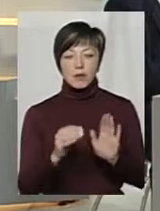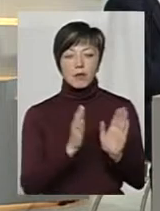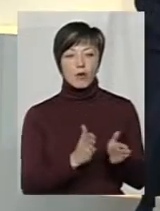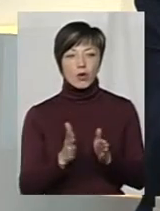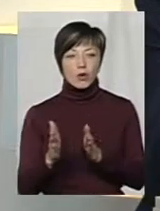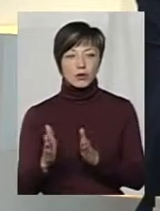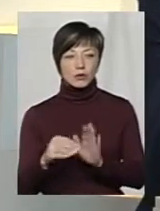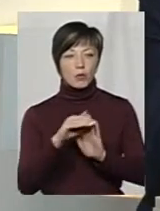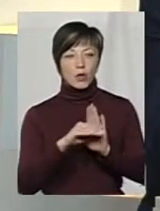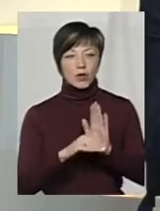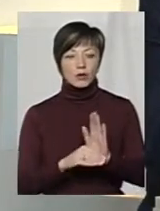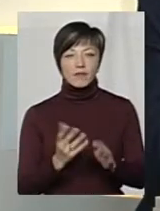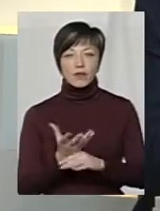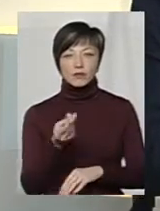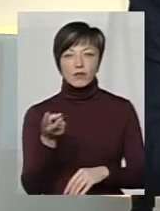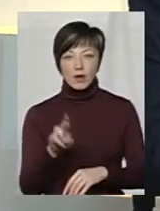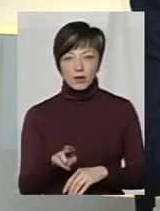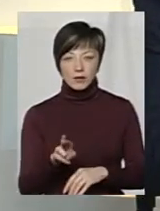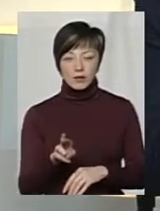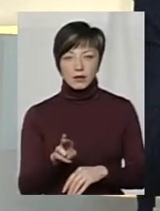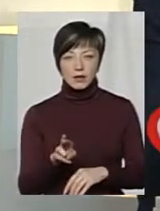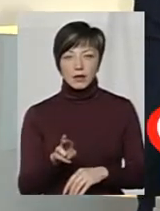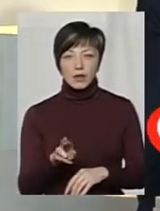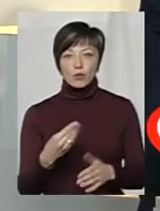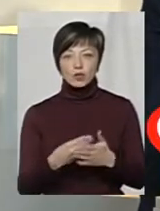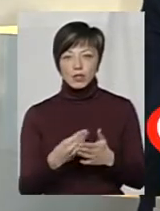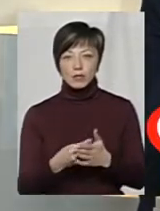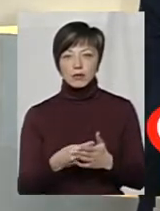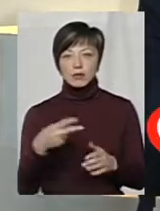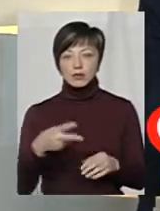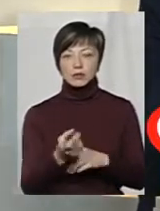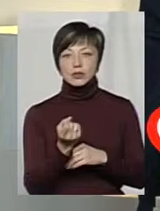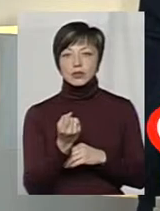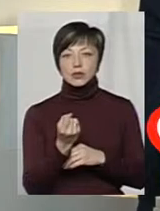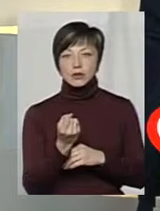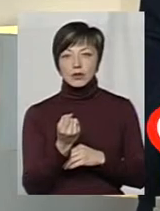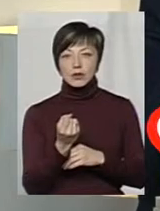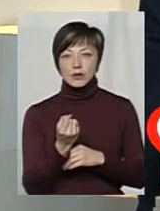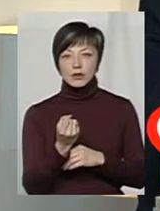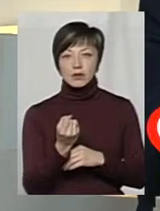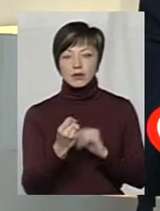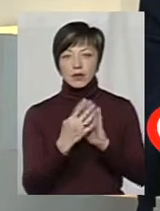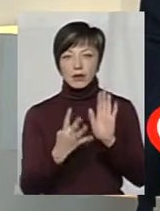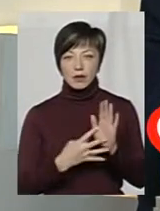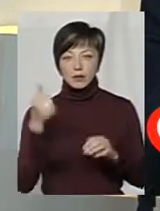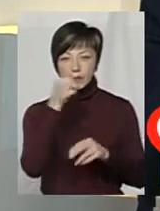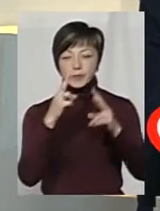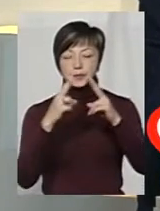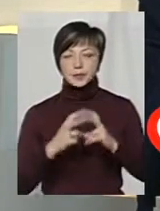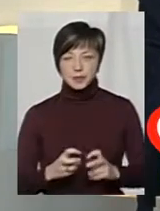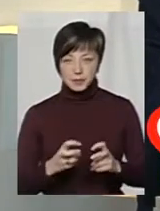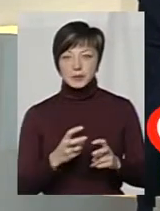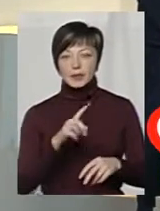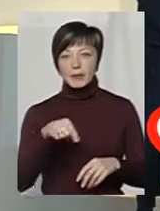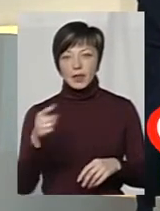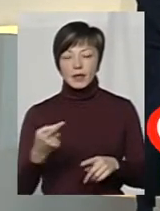фінансування. Тобто, от по бюджету 2012 року ми будемо розглядати бюджетні запити, які подає головний розпорядник. Головний розпорядник